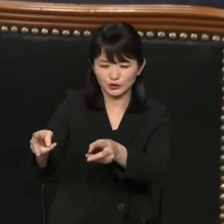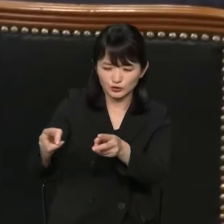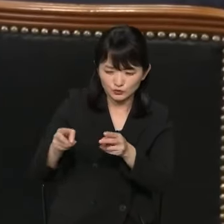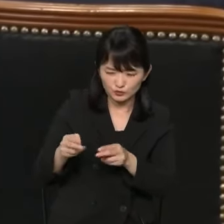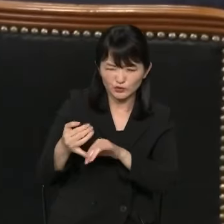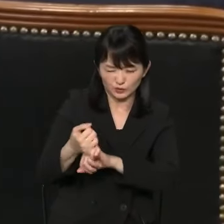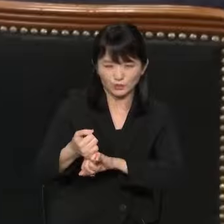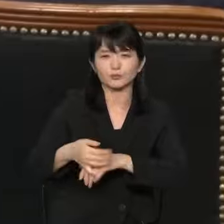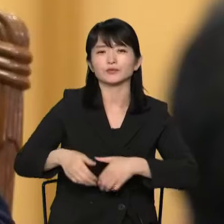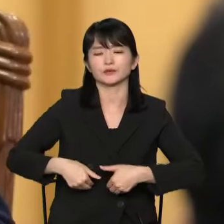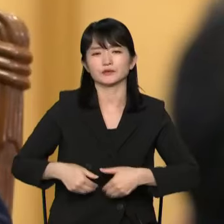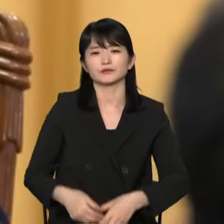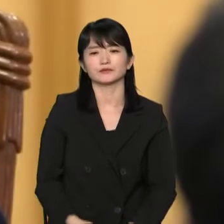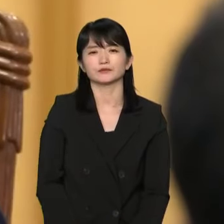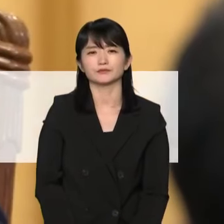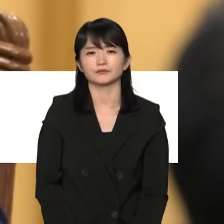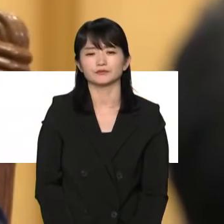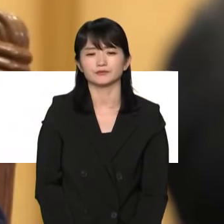강조했습니다.